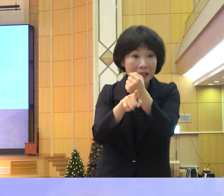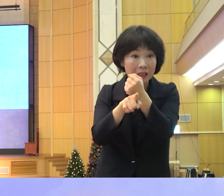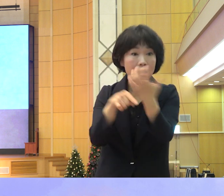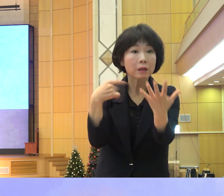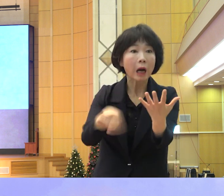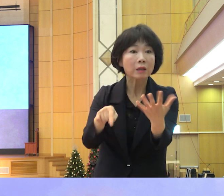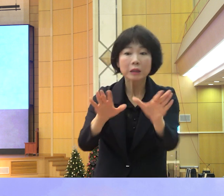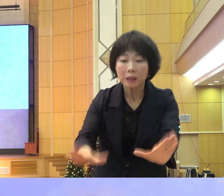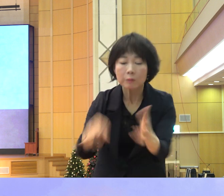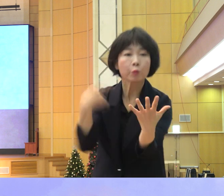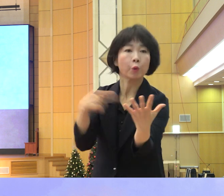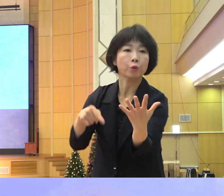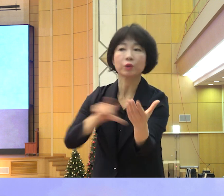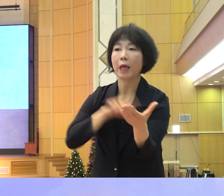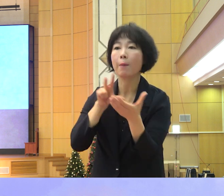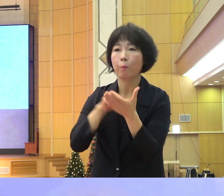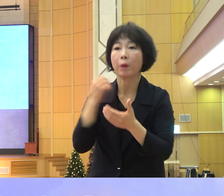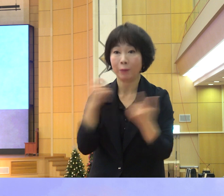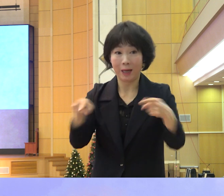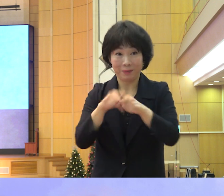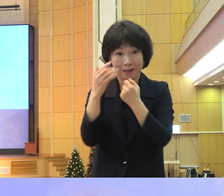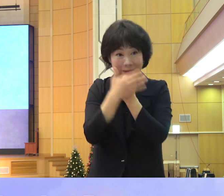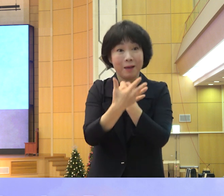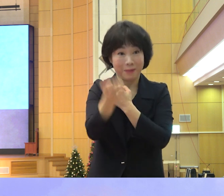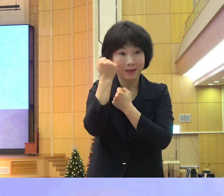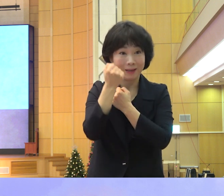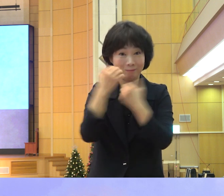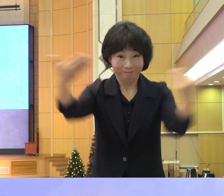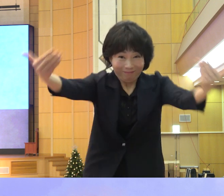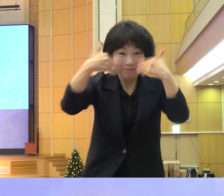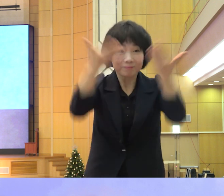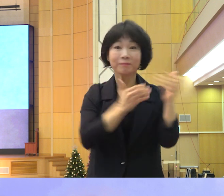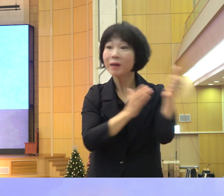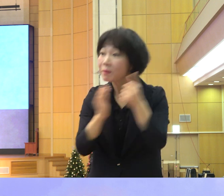하는 제목으로 함께 은혜를 나누겠습니다.